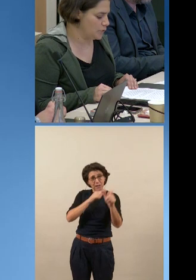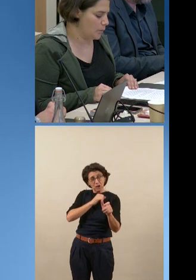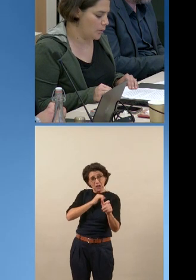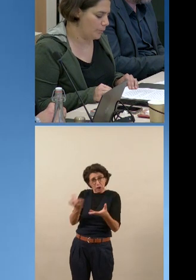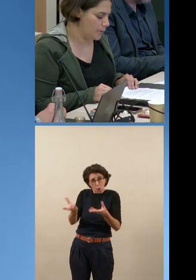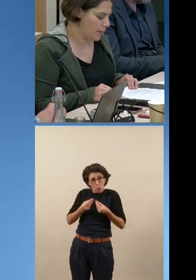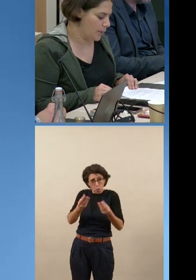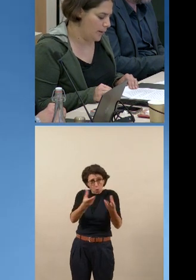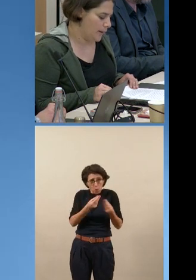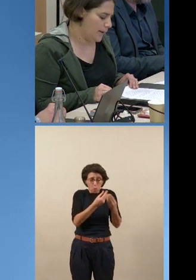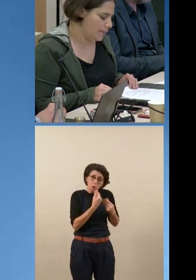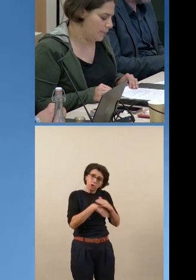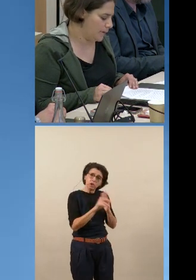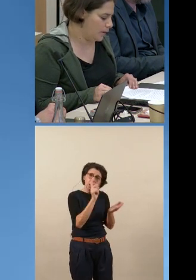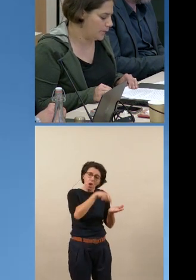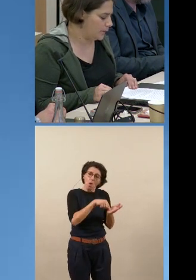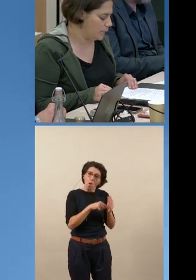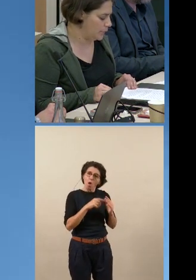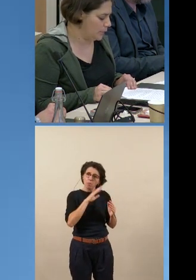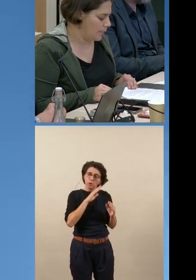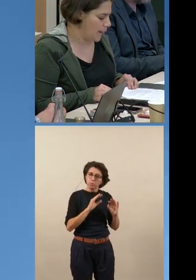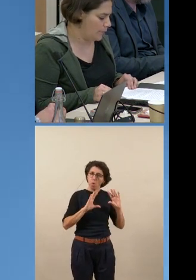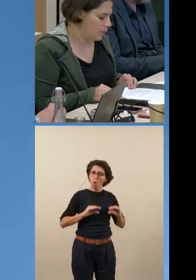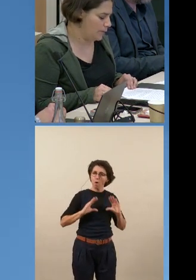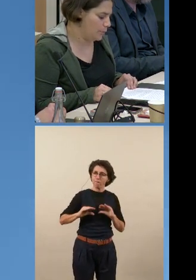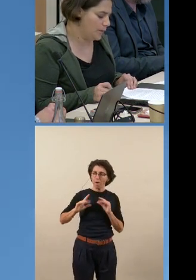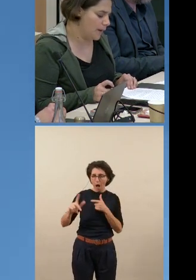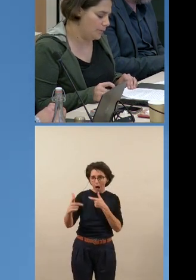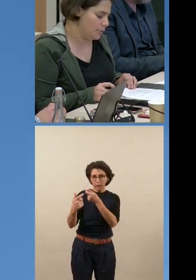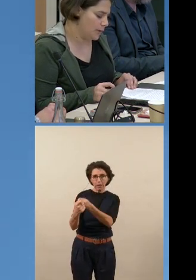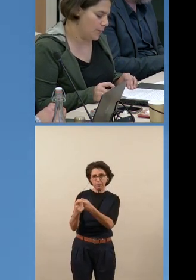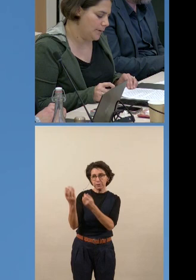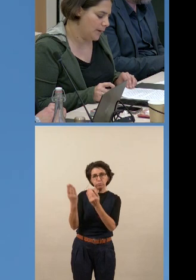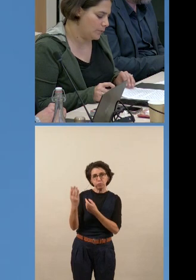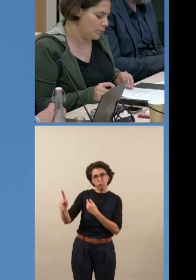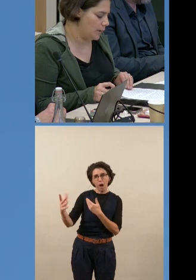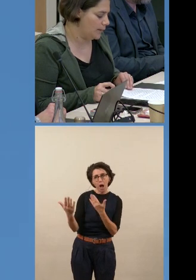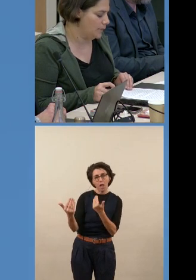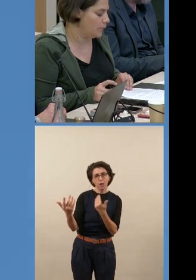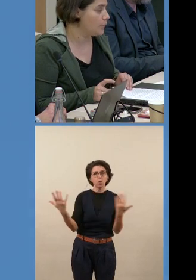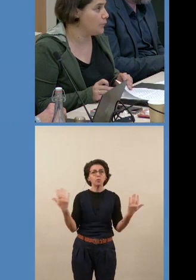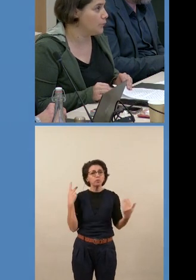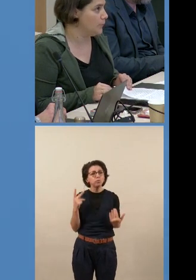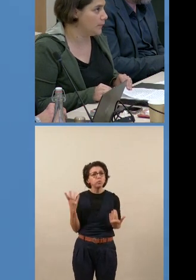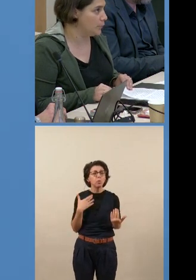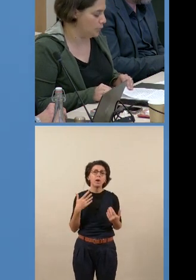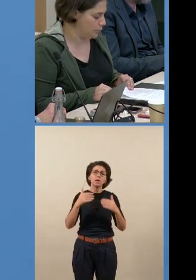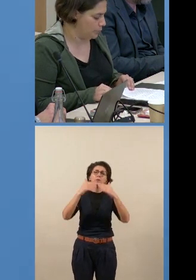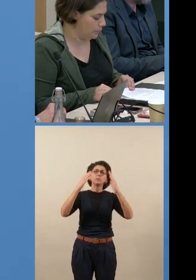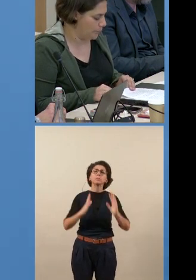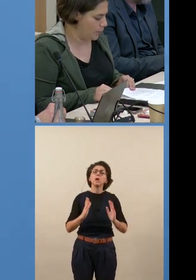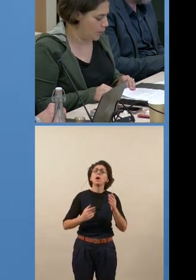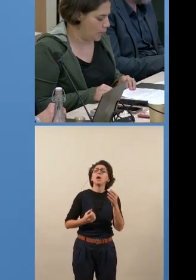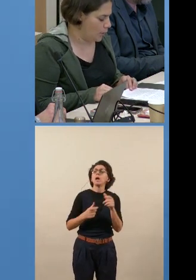d'hébergement confortables et adaptés à leurs attentes avec le début des travaux de réhabilitation de la résidence autonomie